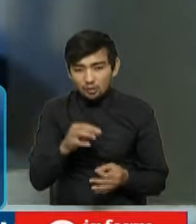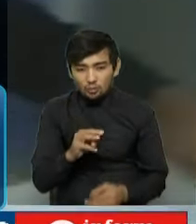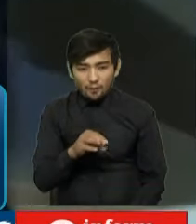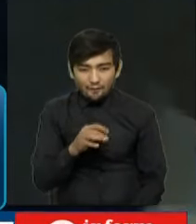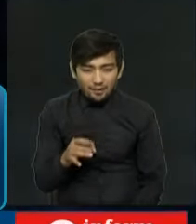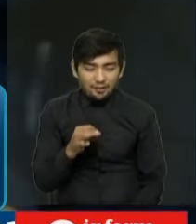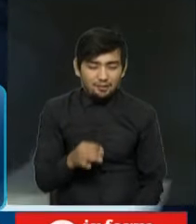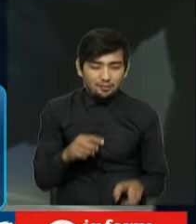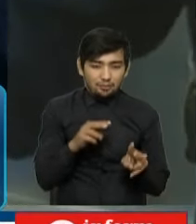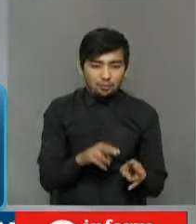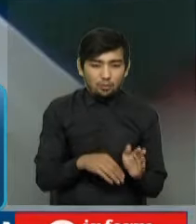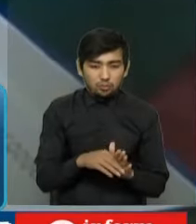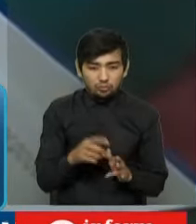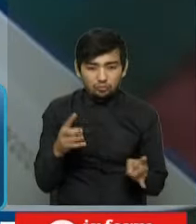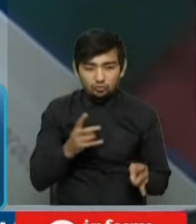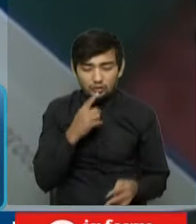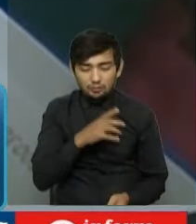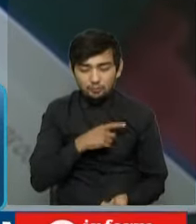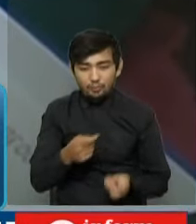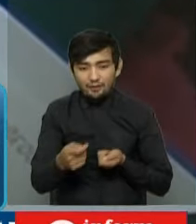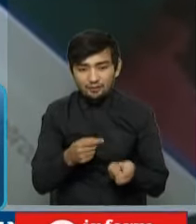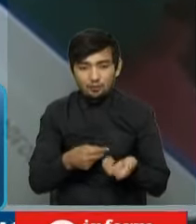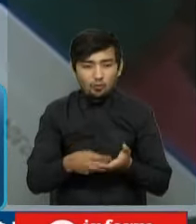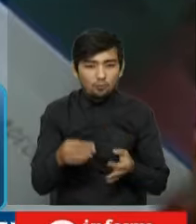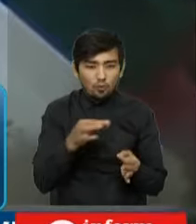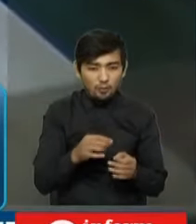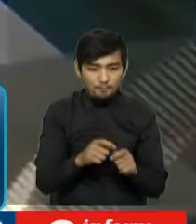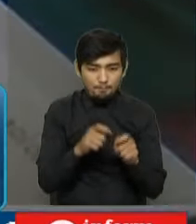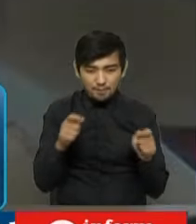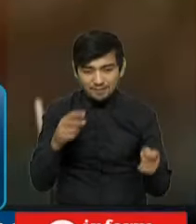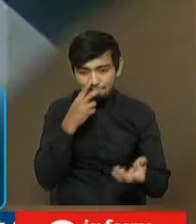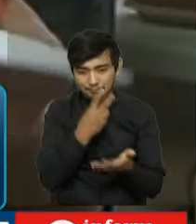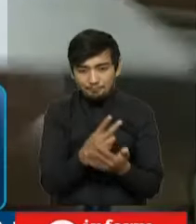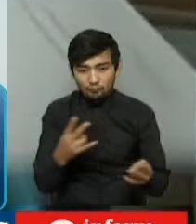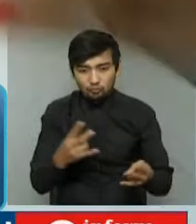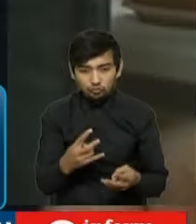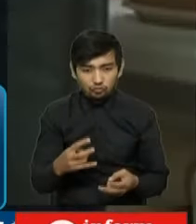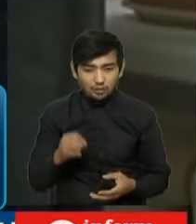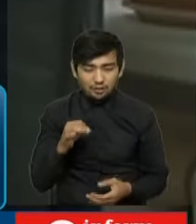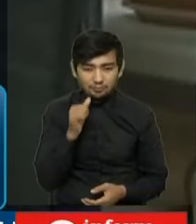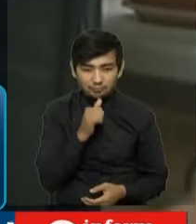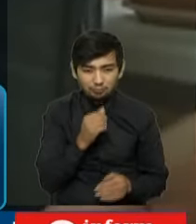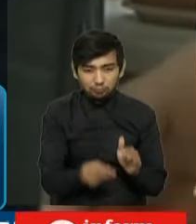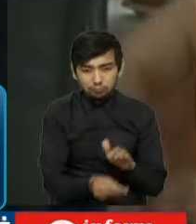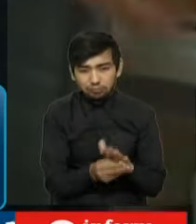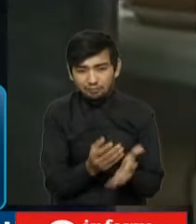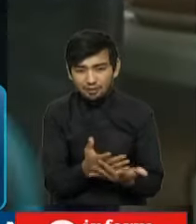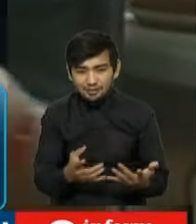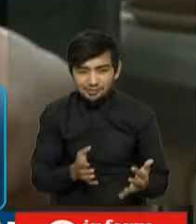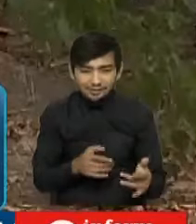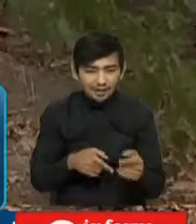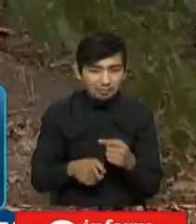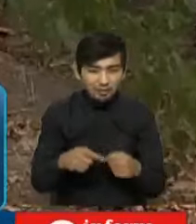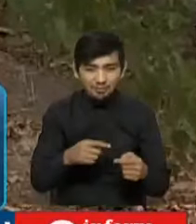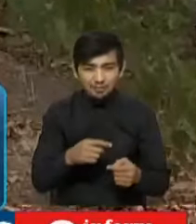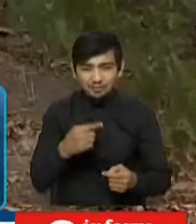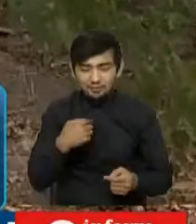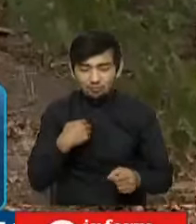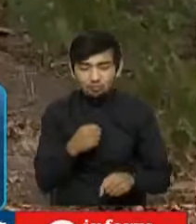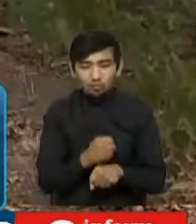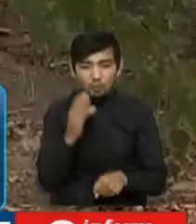В правительстве предполагают, что сделать закупки более прозрачными и усложнить коррупционные схемы поможет новый закон о